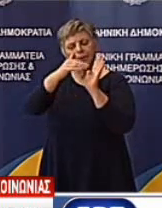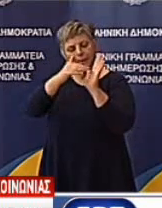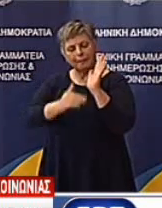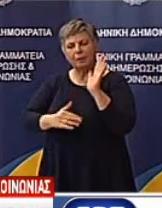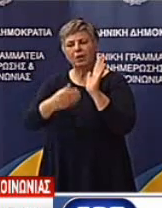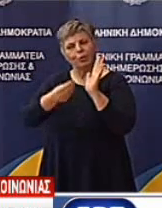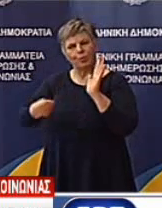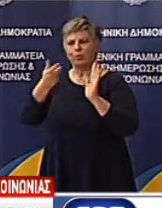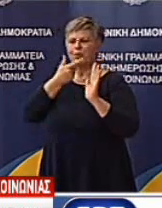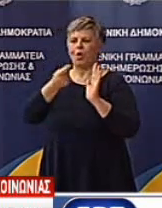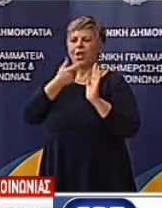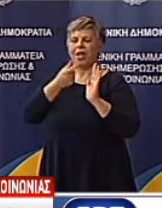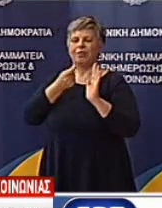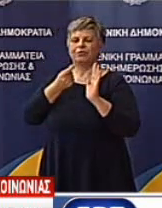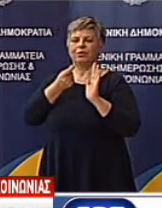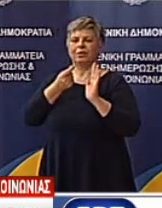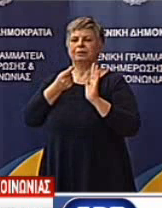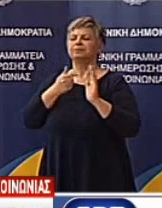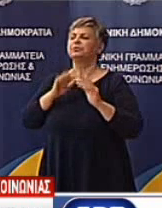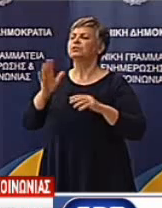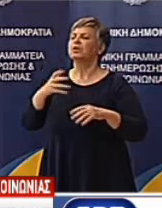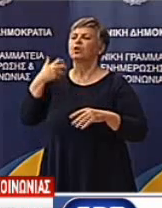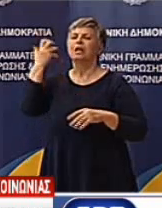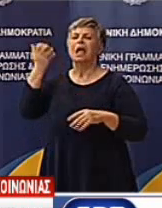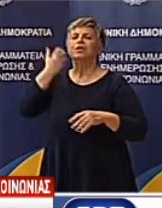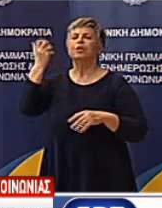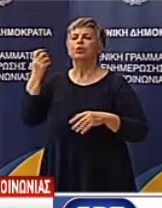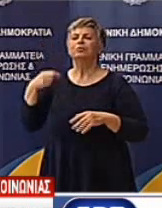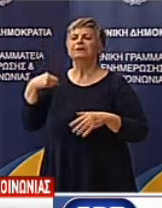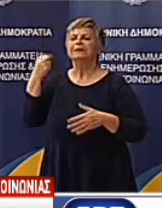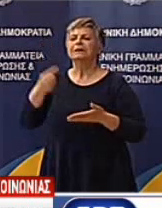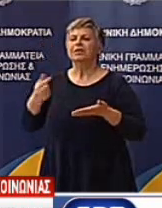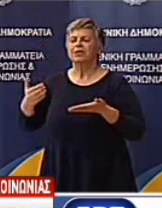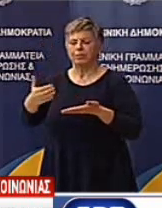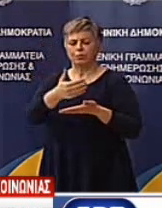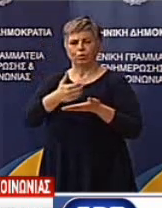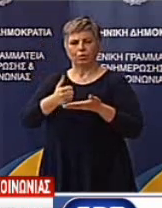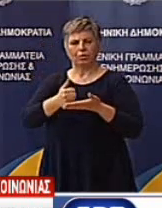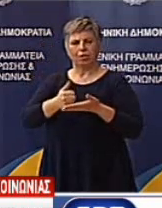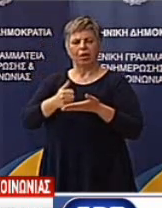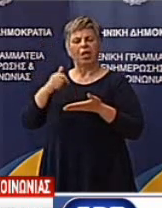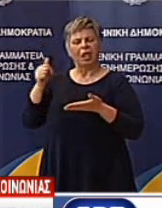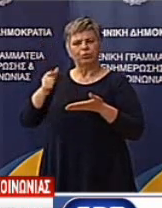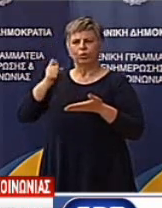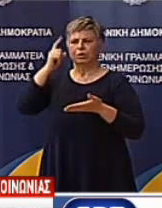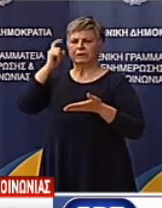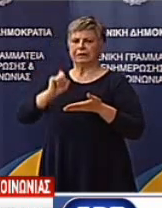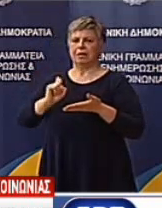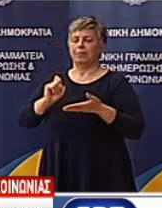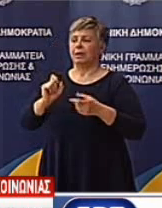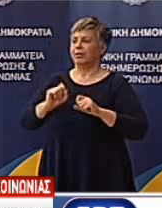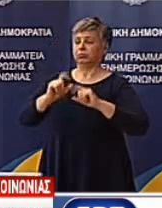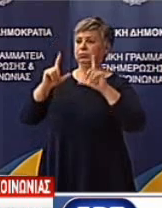δρομολογηθούν. Όταν λέμε δημοσιονομικό, αυτό το οποίο ήταν επίσης γνωστό, δεν μας εξέπληξε κάτι, είναι